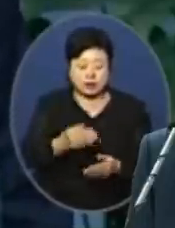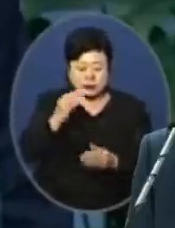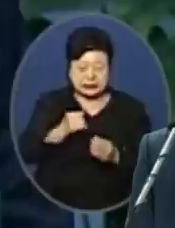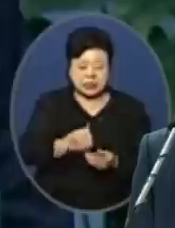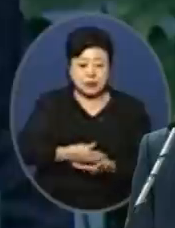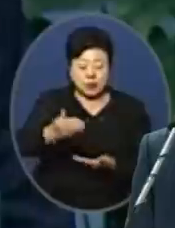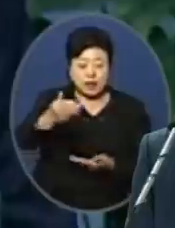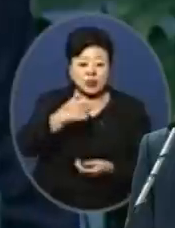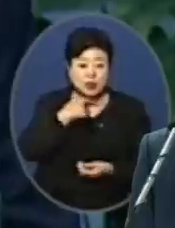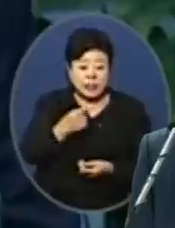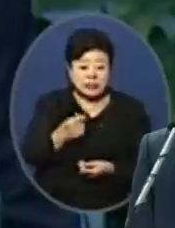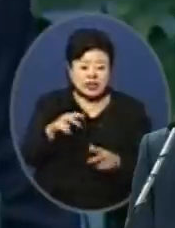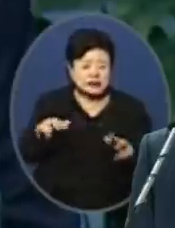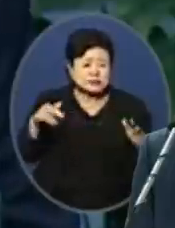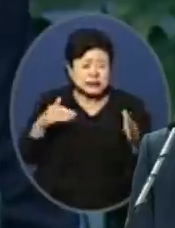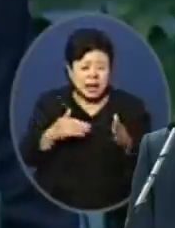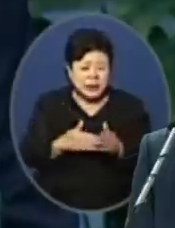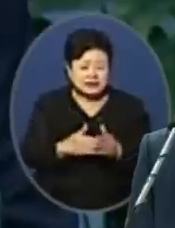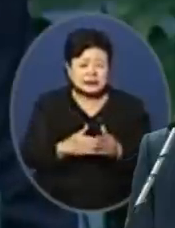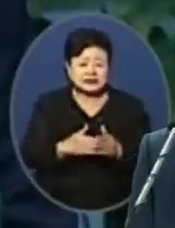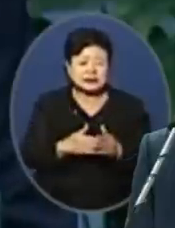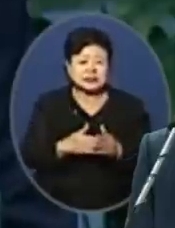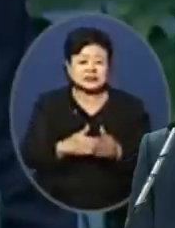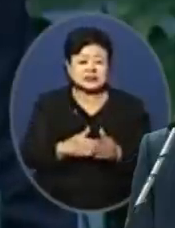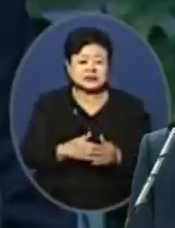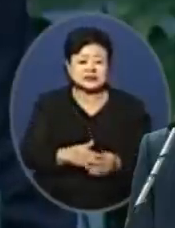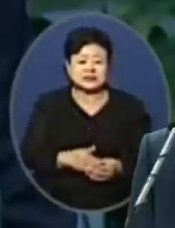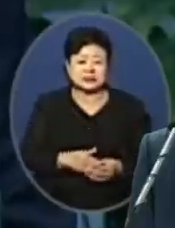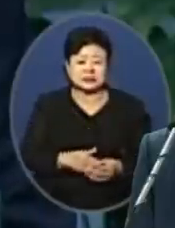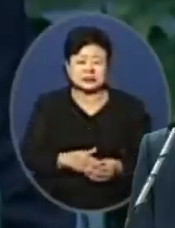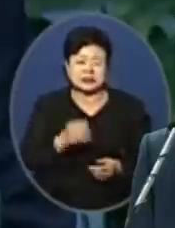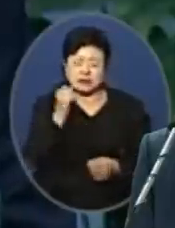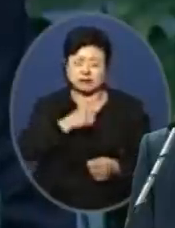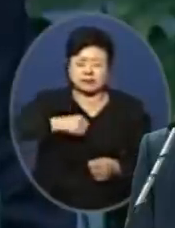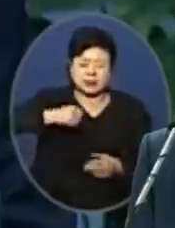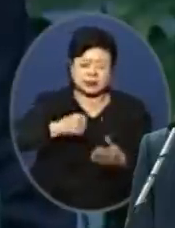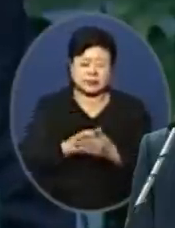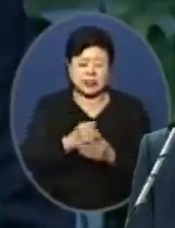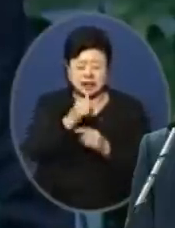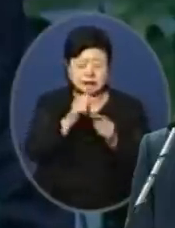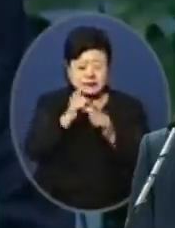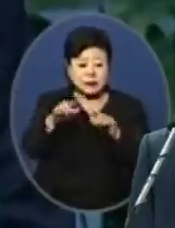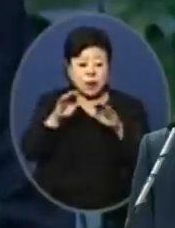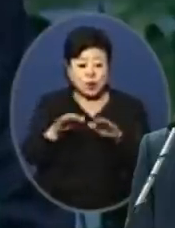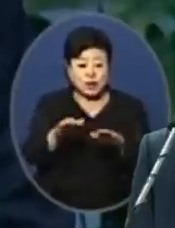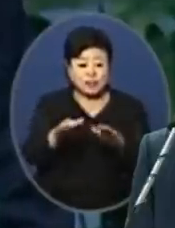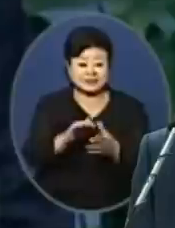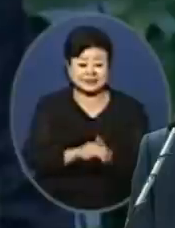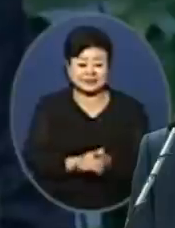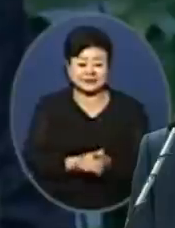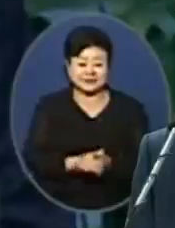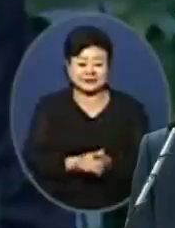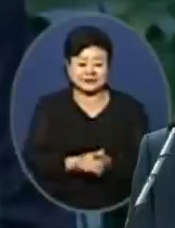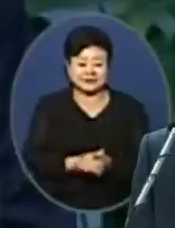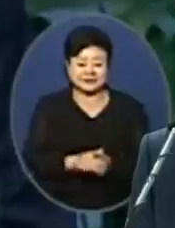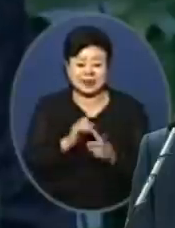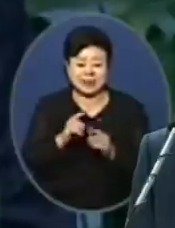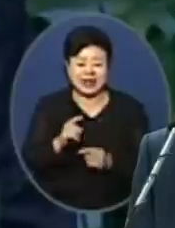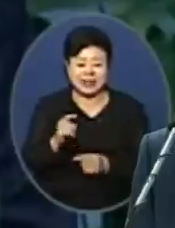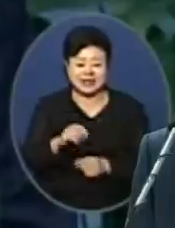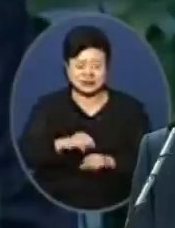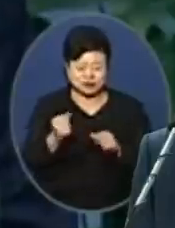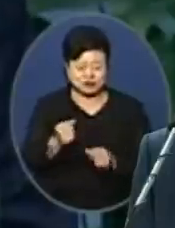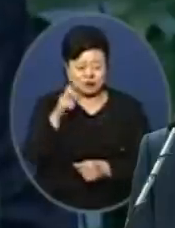원했습니다만 지금까지는 안 들었었습니다. 그러나 하나님 말씀하기를 오늘은 내 말을 들을